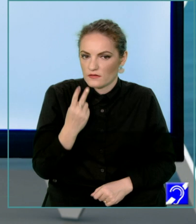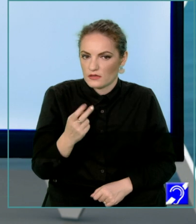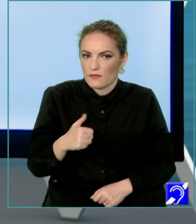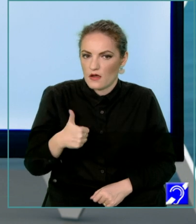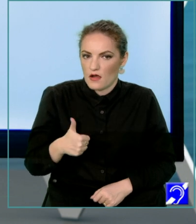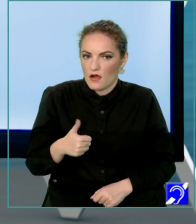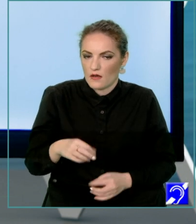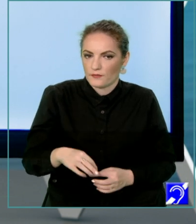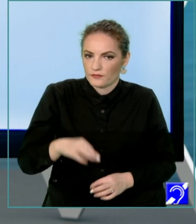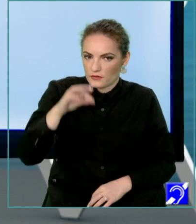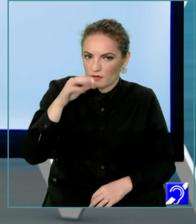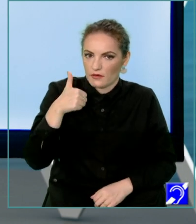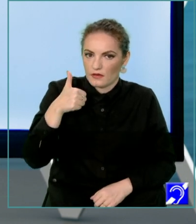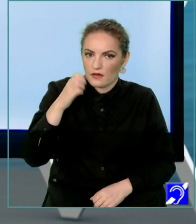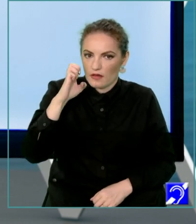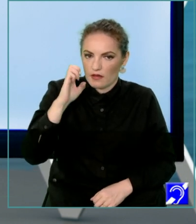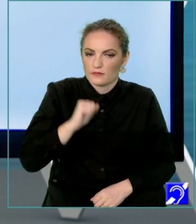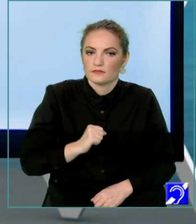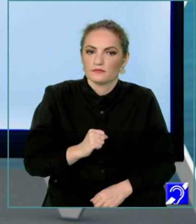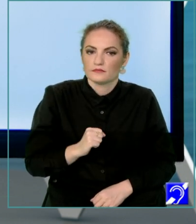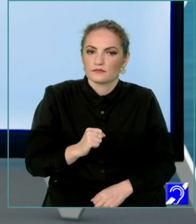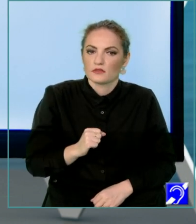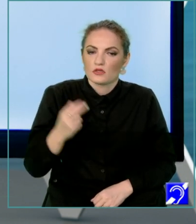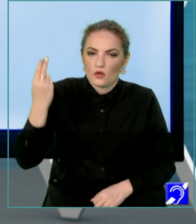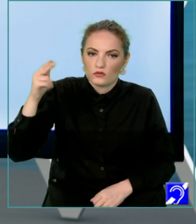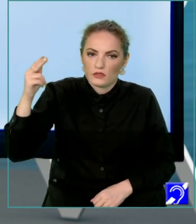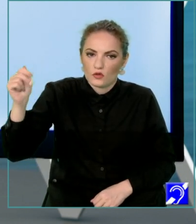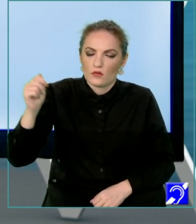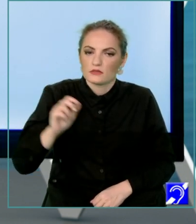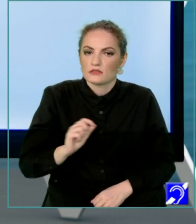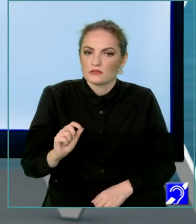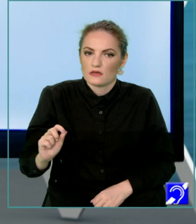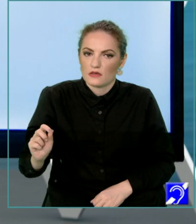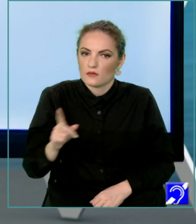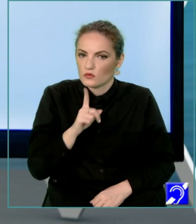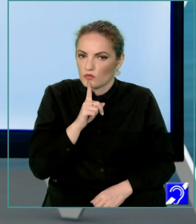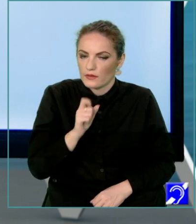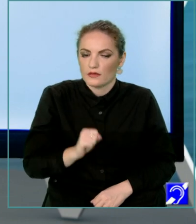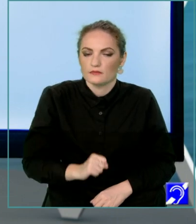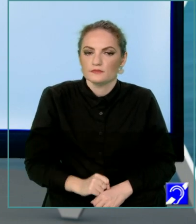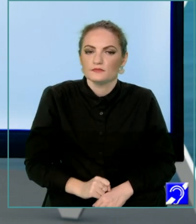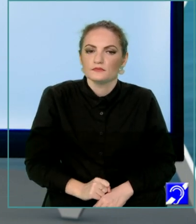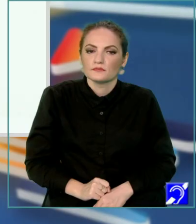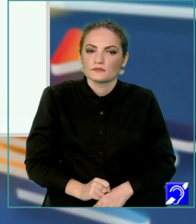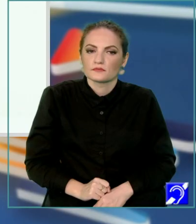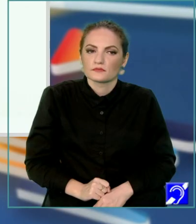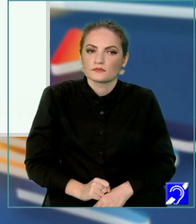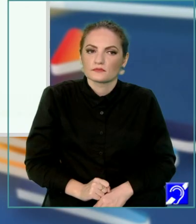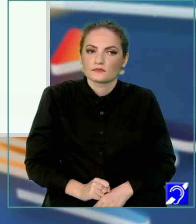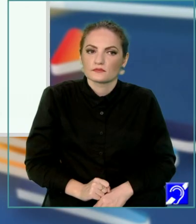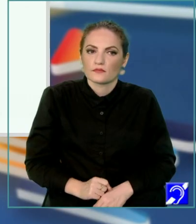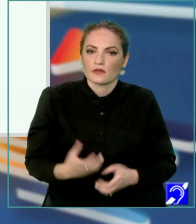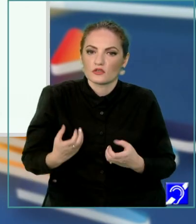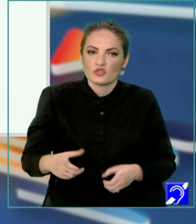și mergem în continuare cu notația e f g h vârfurile bazei superioare Ce